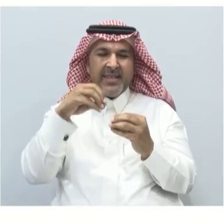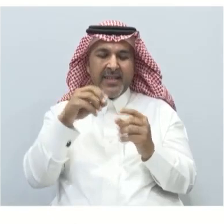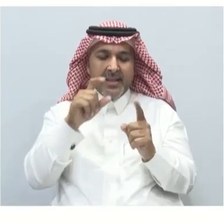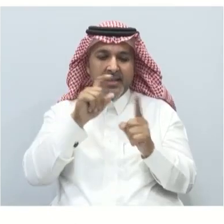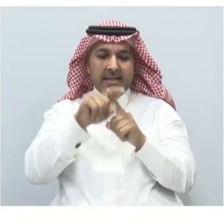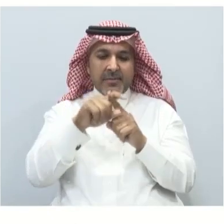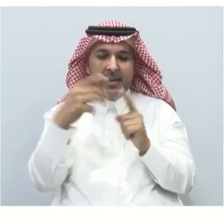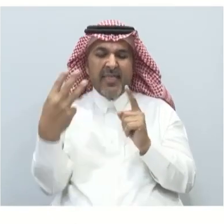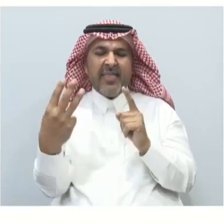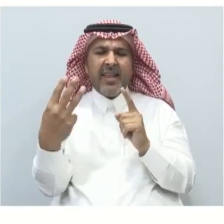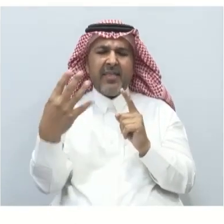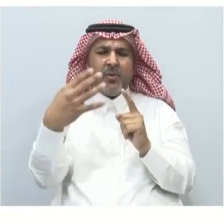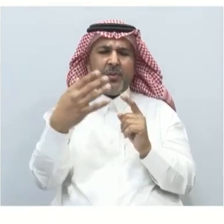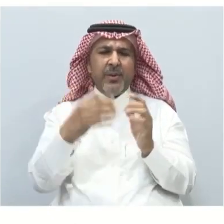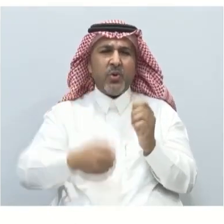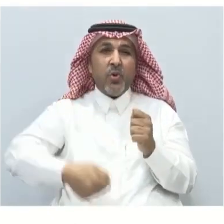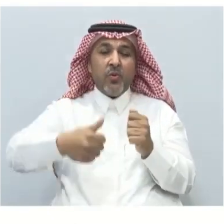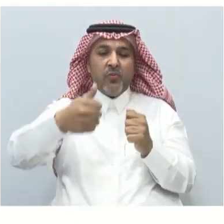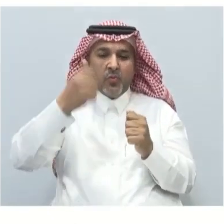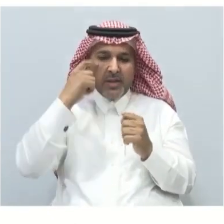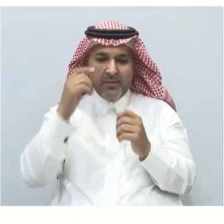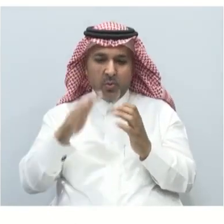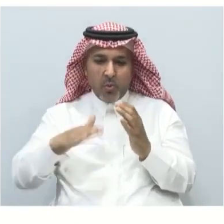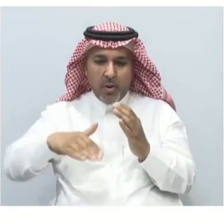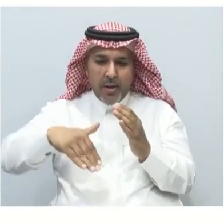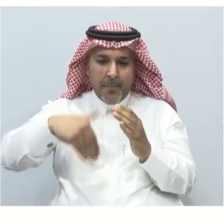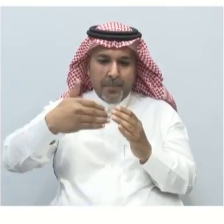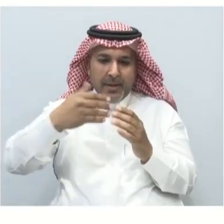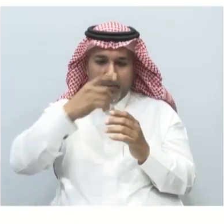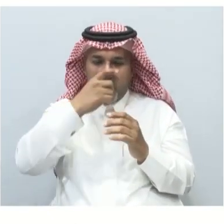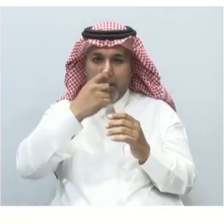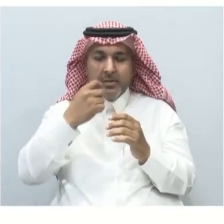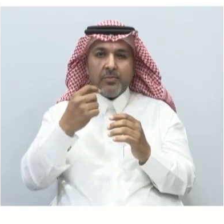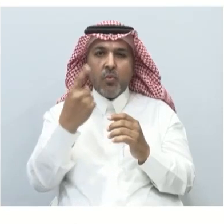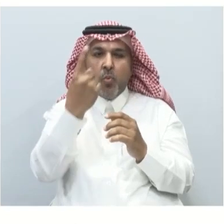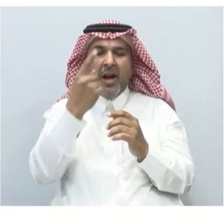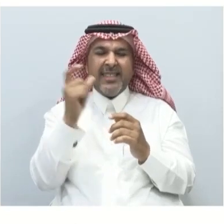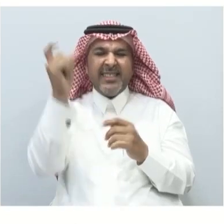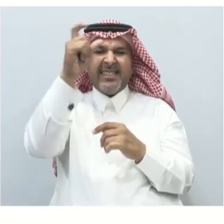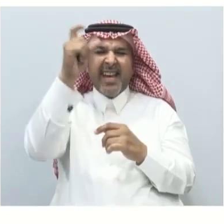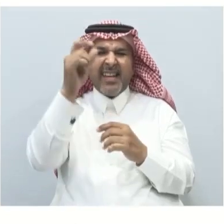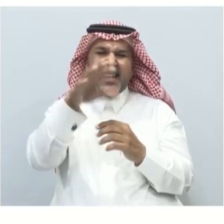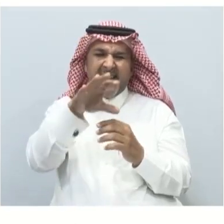سبع سنوات فنكتب المعادله راح نقول ان الاي المبلغ الاساسي هو